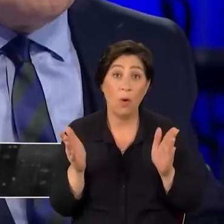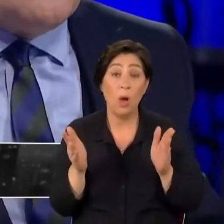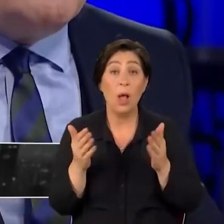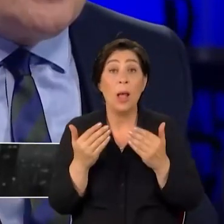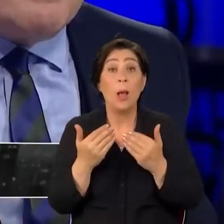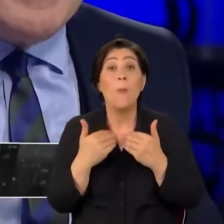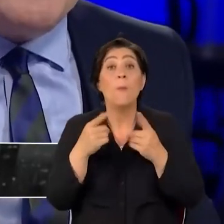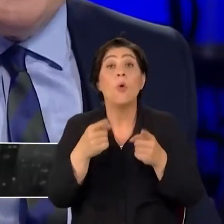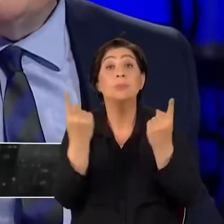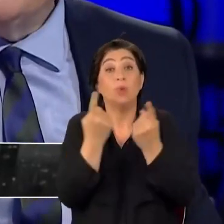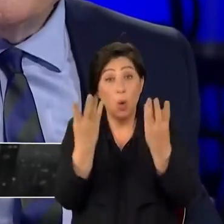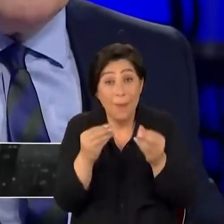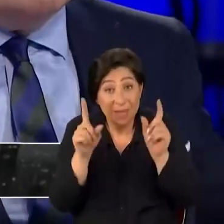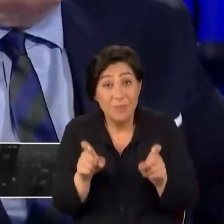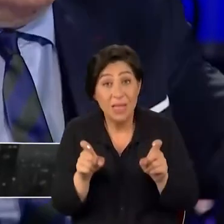ki ya böyle bir şey olabilir mi ya?